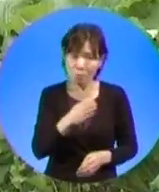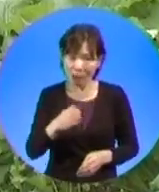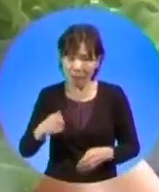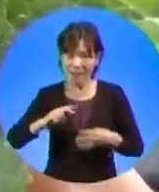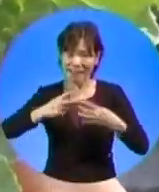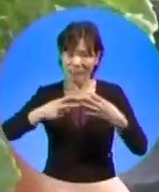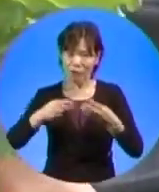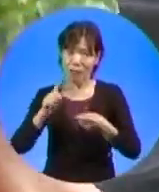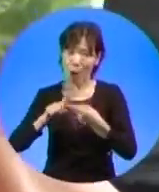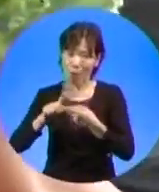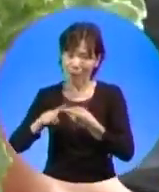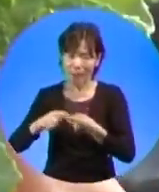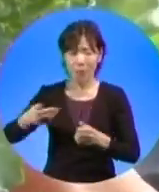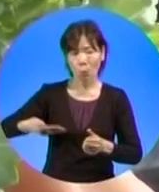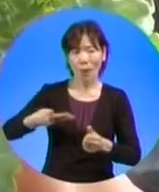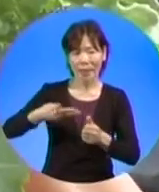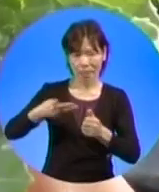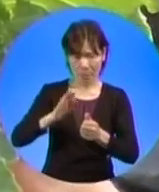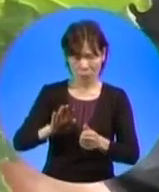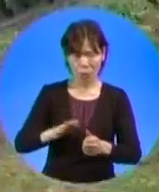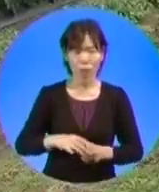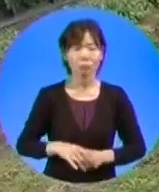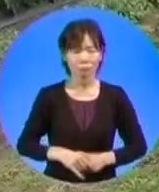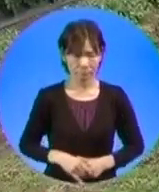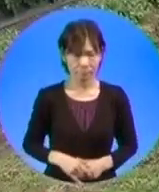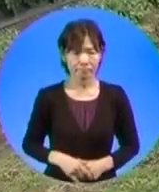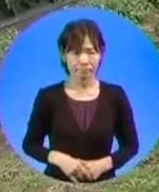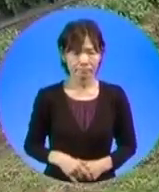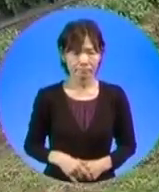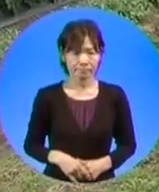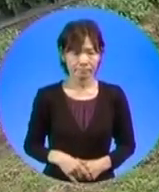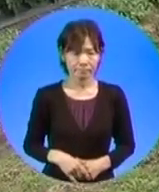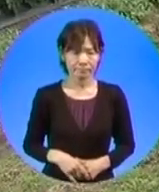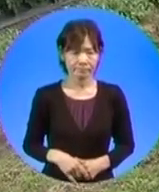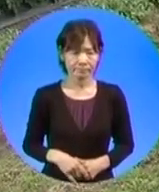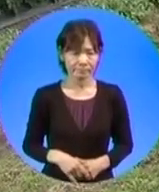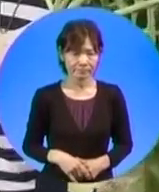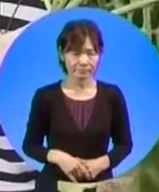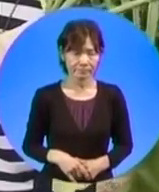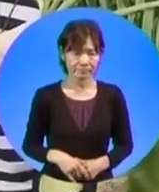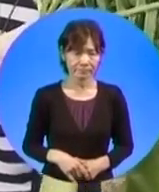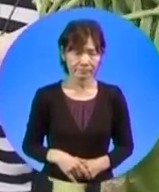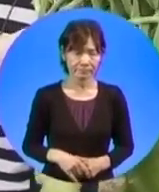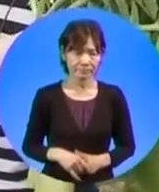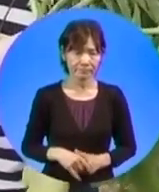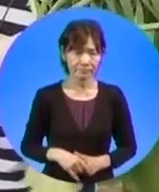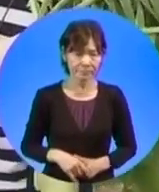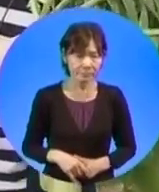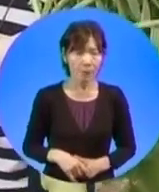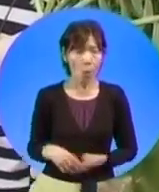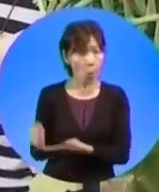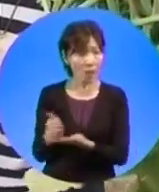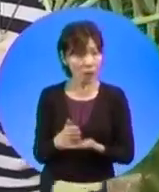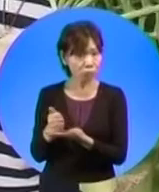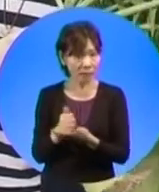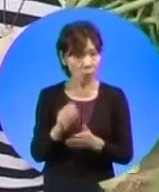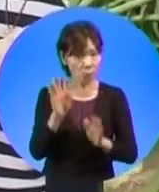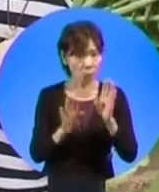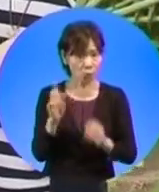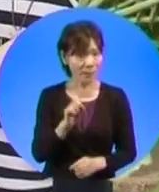ね、なんかで楽しんでいただけるというようなことで、うん、まあ、考え持って時期をね、うん、順番に季節を追